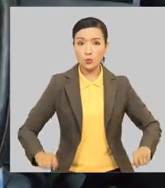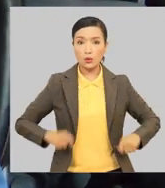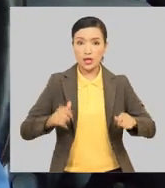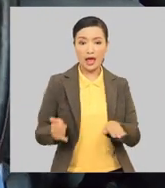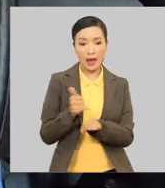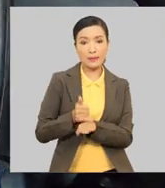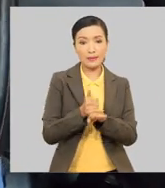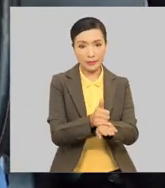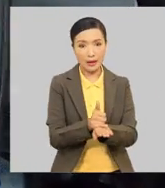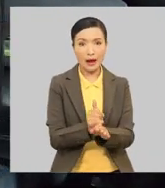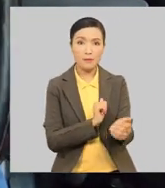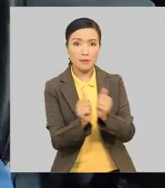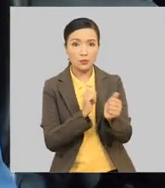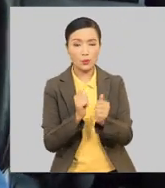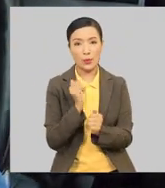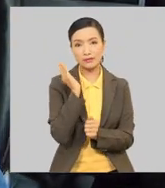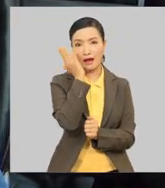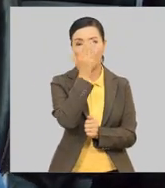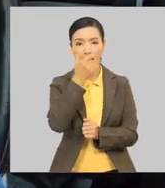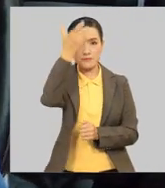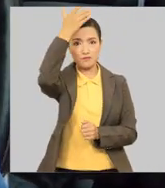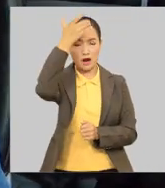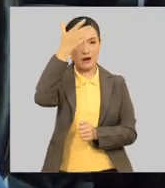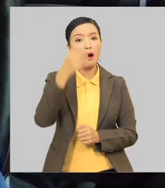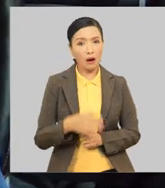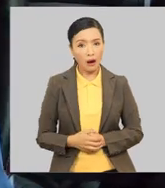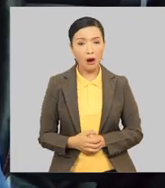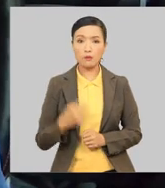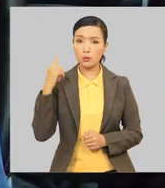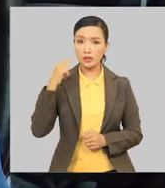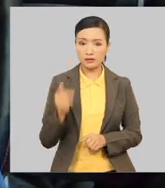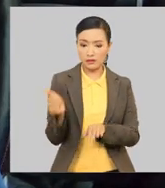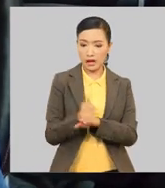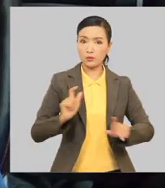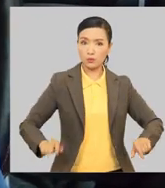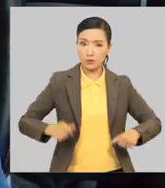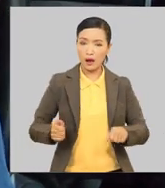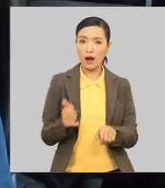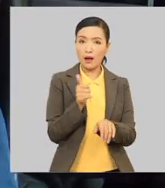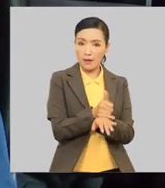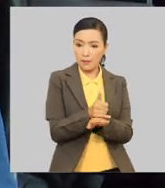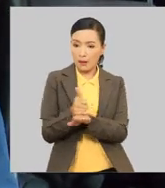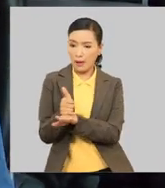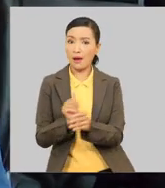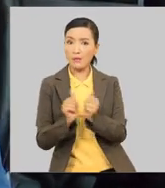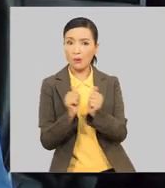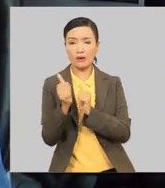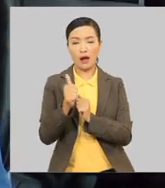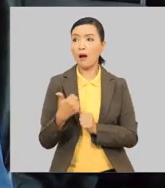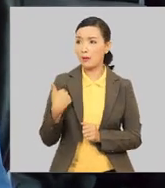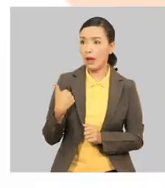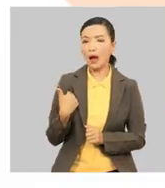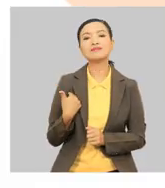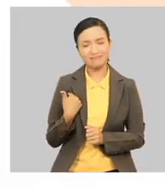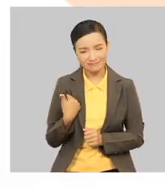เอ้ยมันมีเวทีนี้ด้วยหรอเขาเปิดโอกาสให้กับผู้หญิงที่นั่งวีลแชร์สามารถเป็นนางงามได้ด้วยอะไรเงี้ยค่ะพอรู้ว่ามี